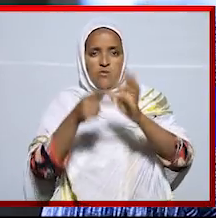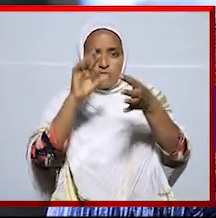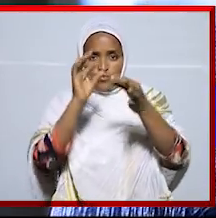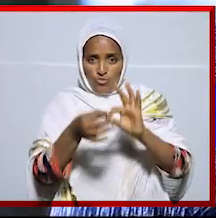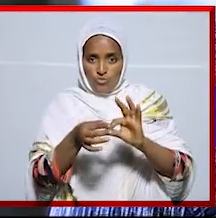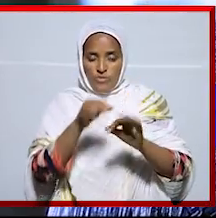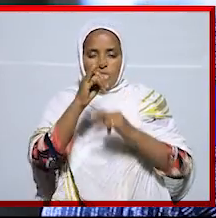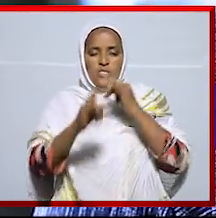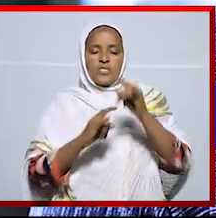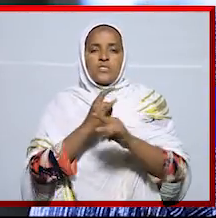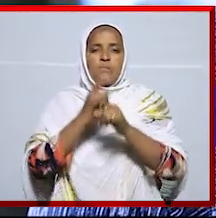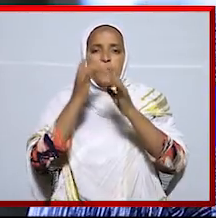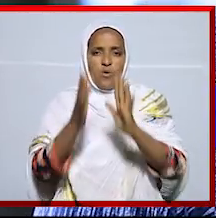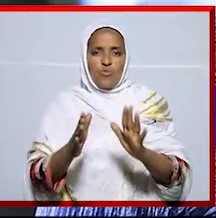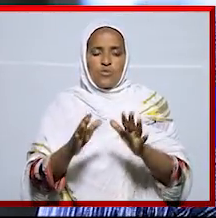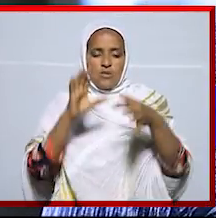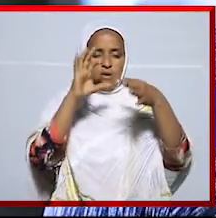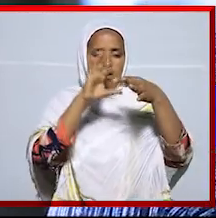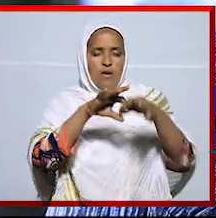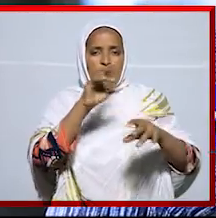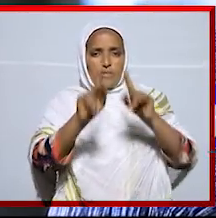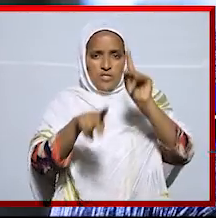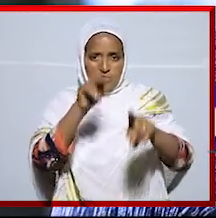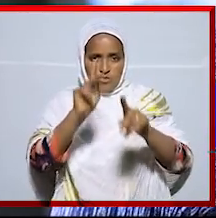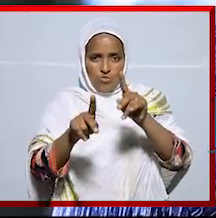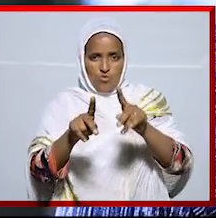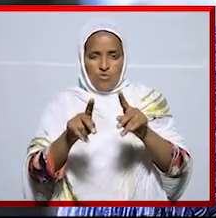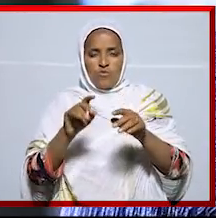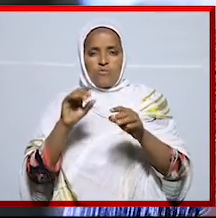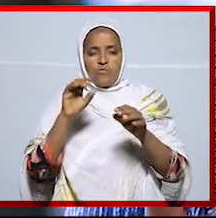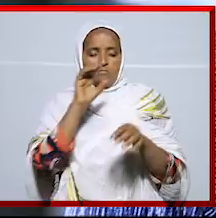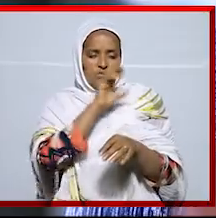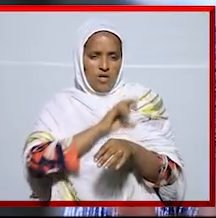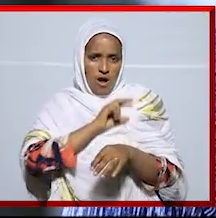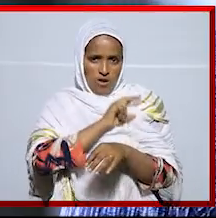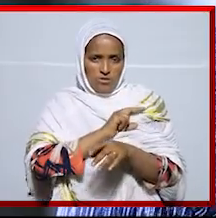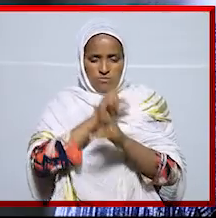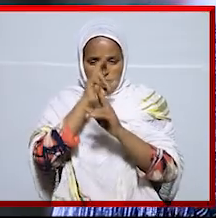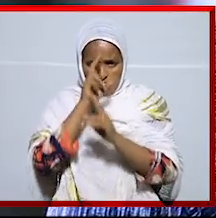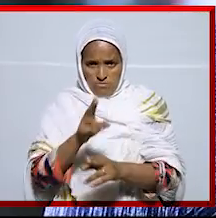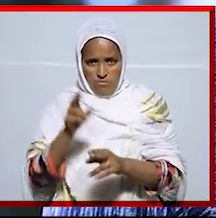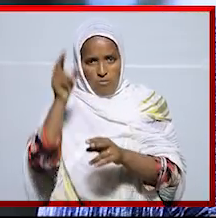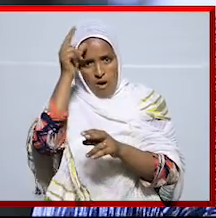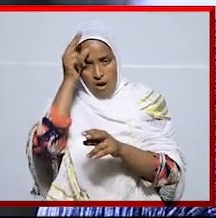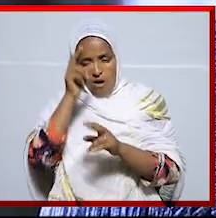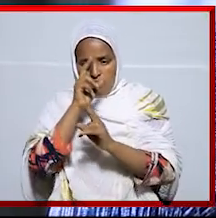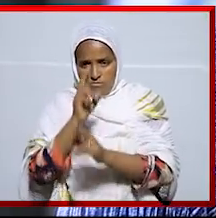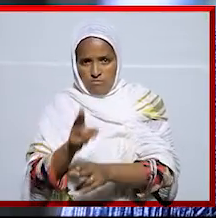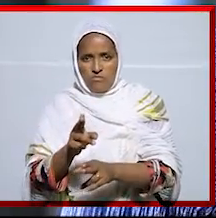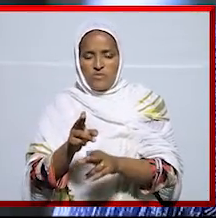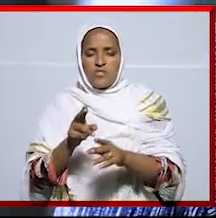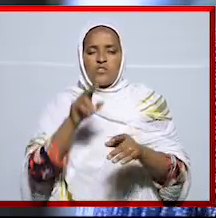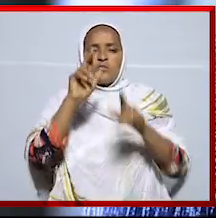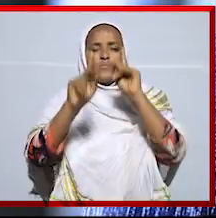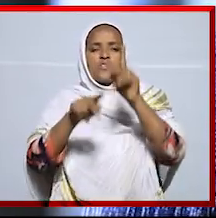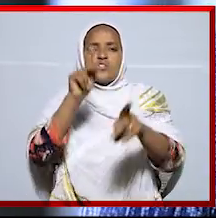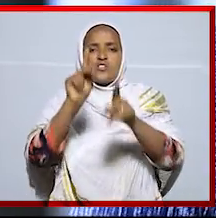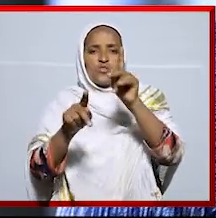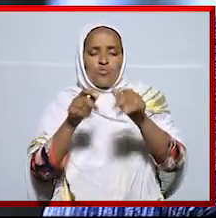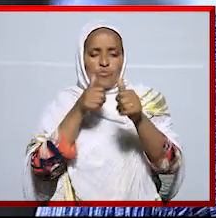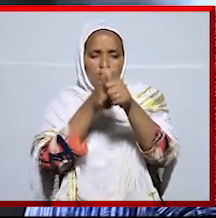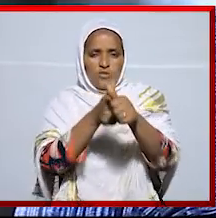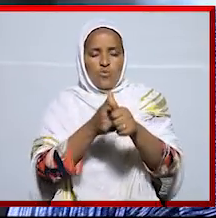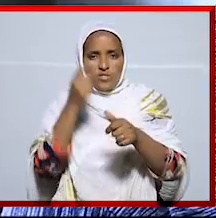ይሄም ማለት ምን ማለት ነው? ዘመናዊነት የማህበረሰቡን ካልቸር ቫልዩም ኖርምን በማክበር ይሄም ስንል ምን ማለት ነው?